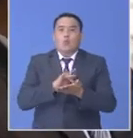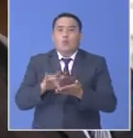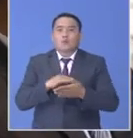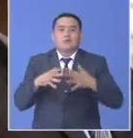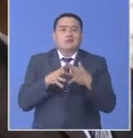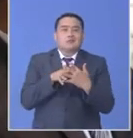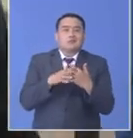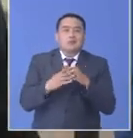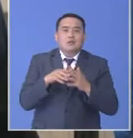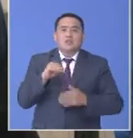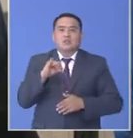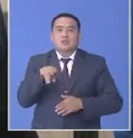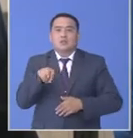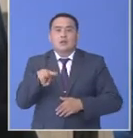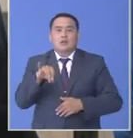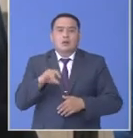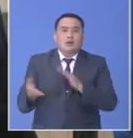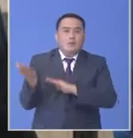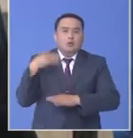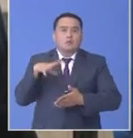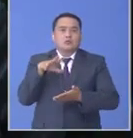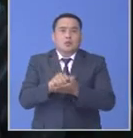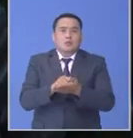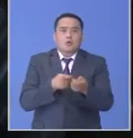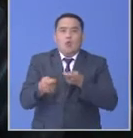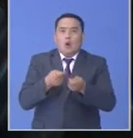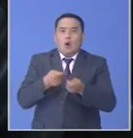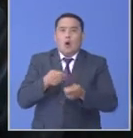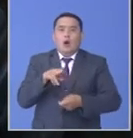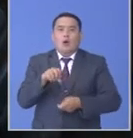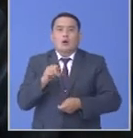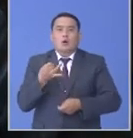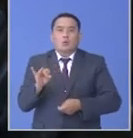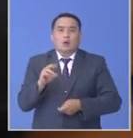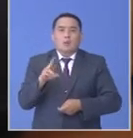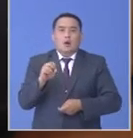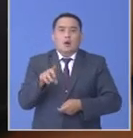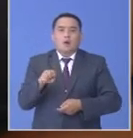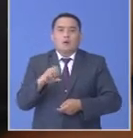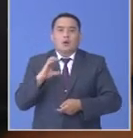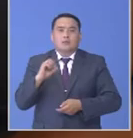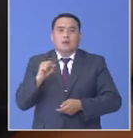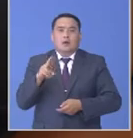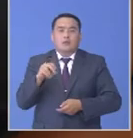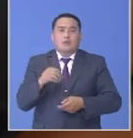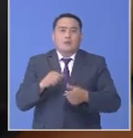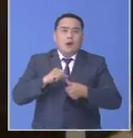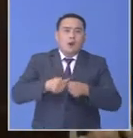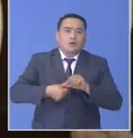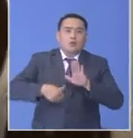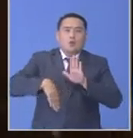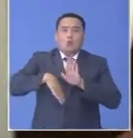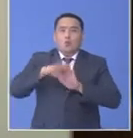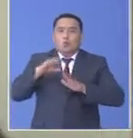селе Жиделя. Позднее занимал руководящие должности в селах Корой, Баканас и Ахдала. Постоянно повышая уровень